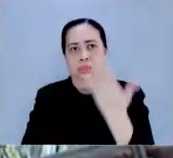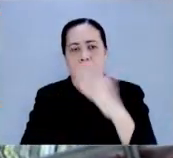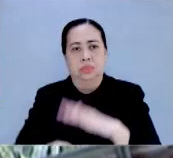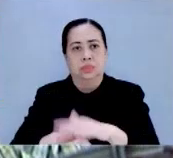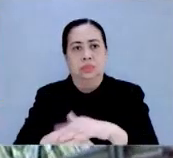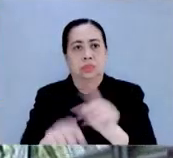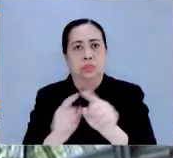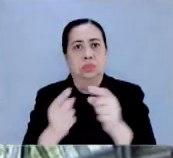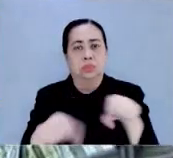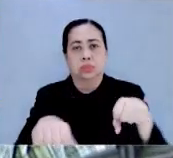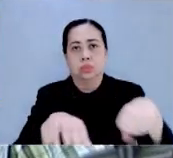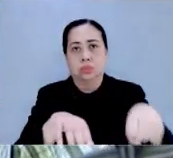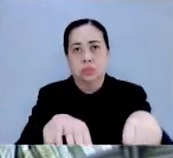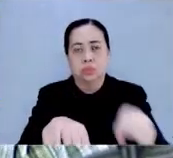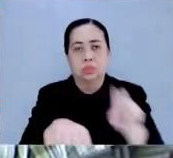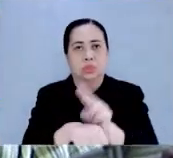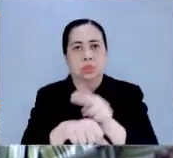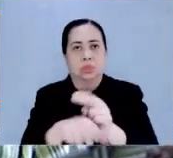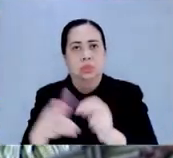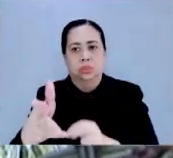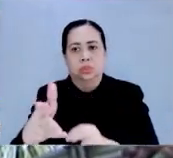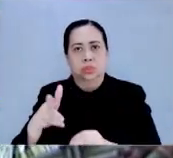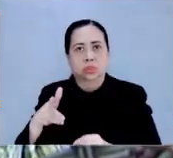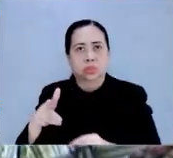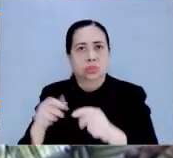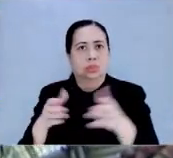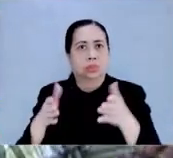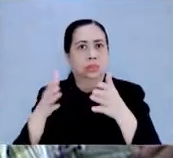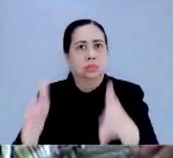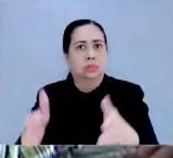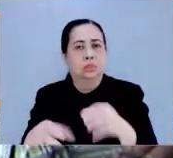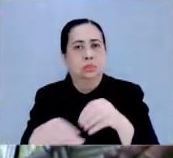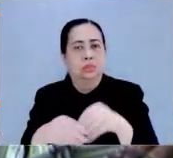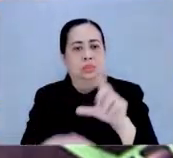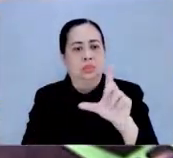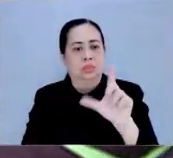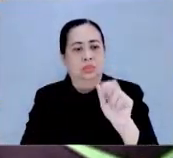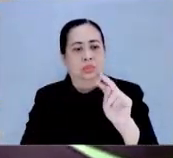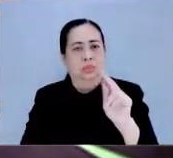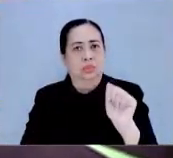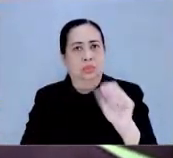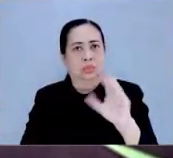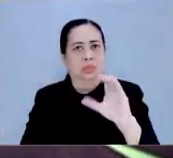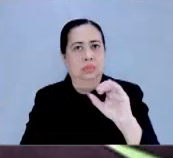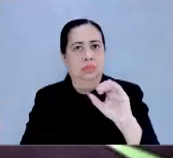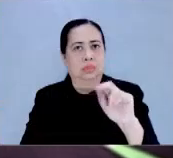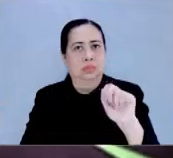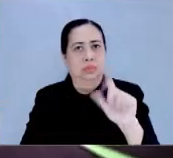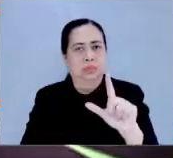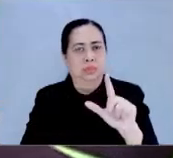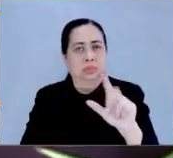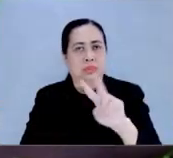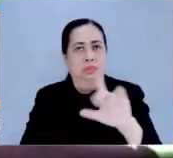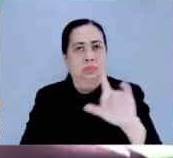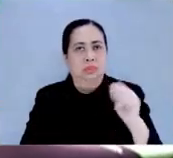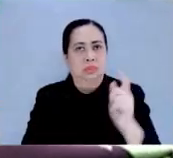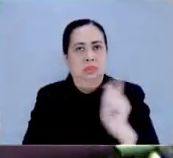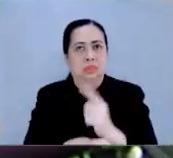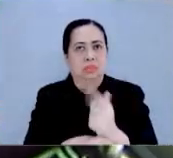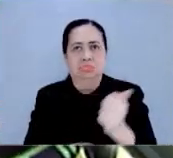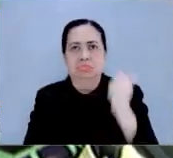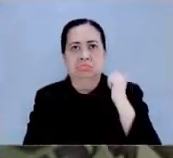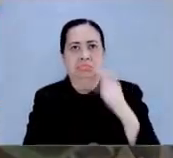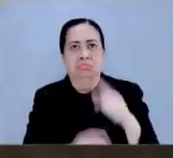ng mga tricycle driver na ginawa raw terminal ang kalsada sa Langka Street, Signal Village, Taguig. Pero ayaw umalis ng grupo at nagpakita